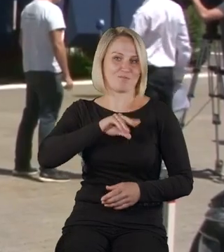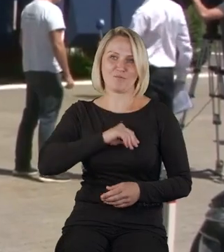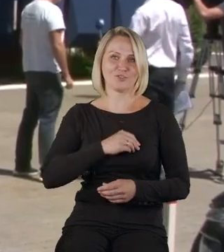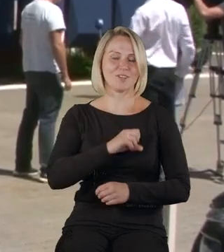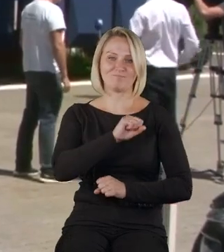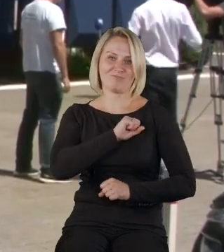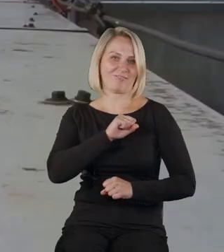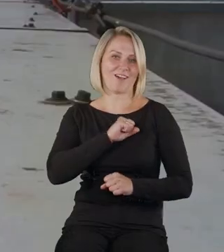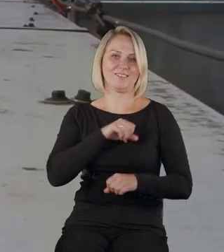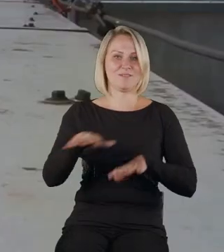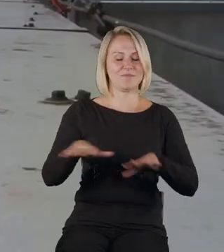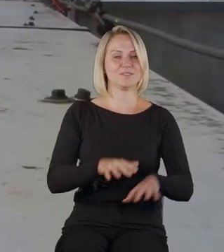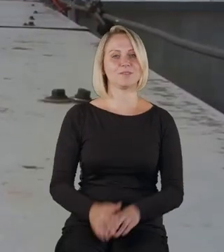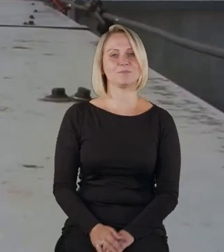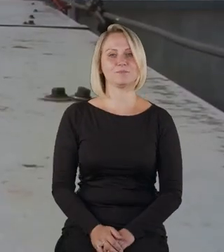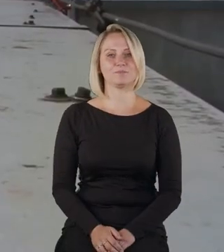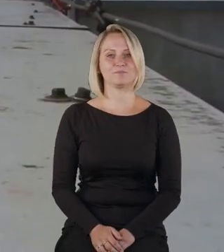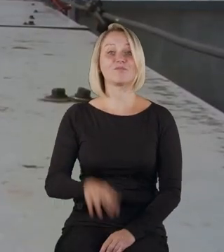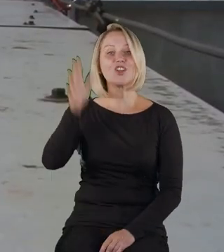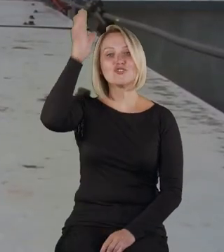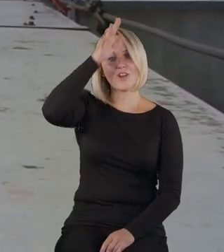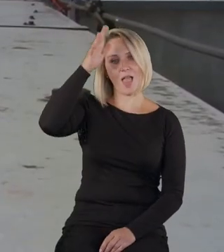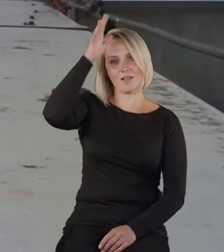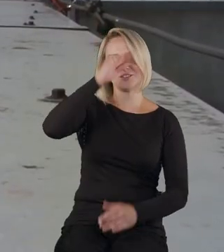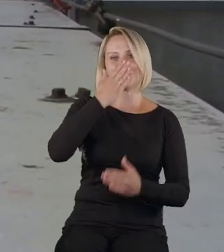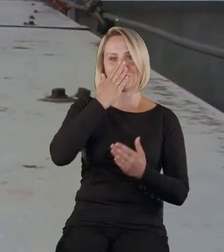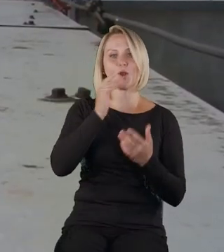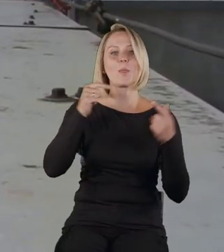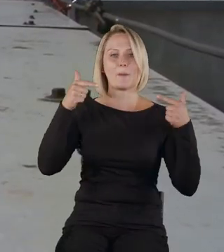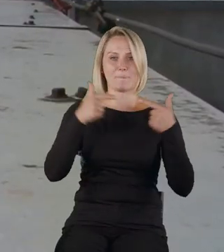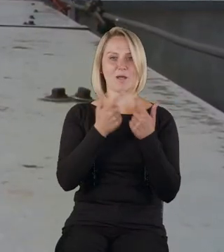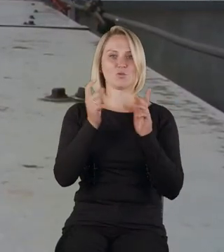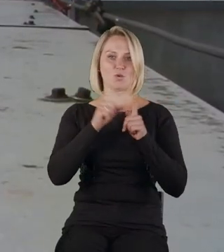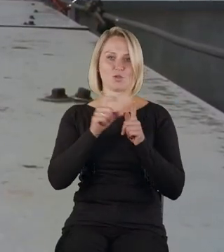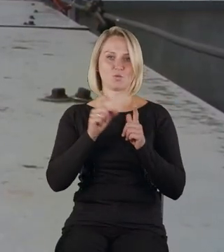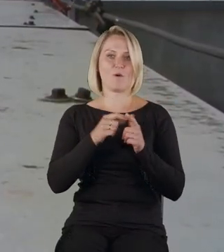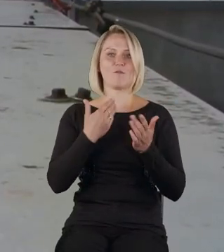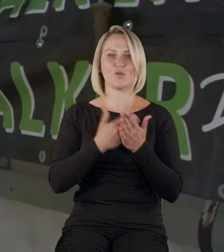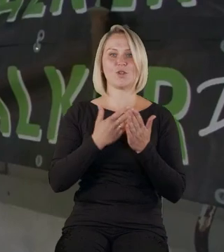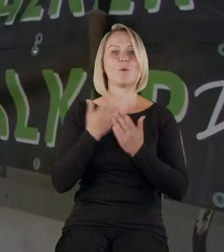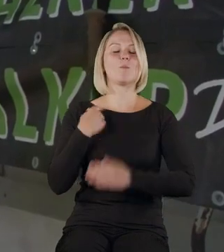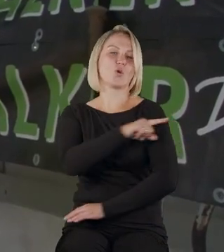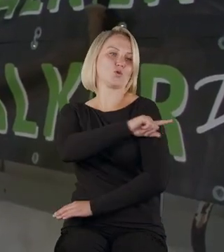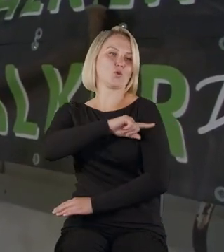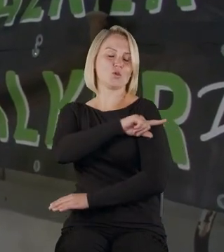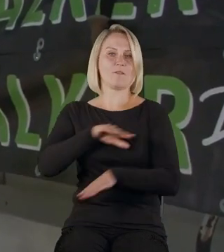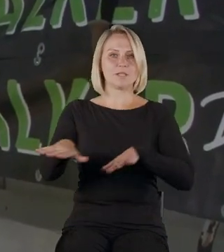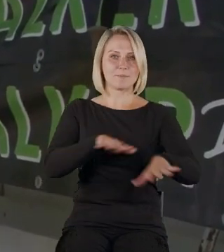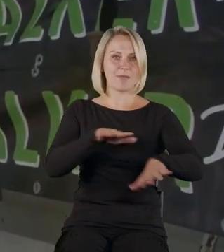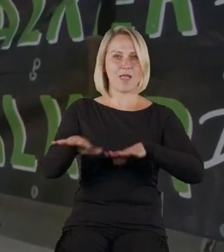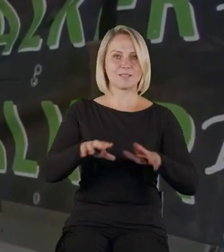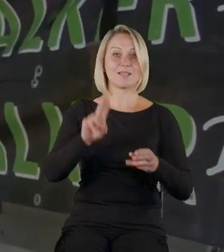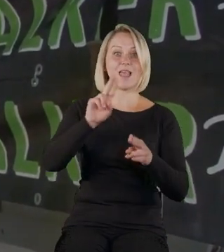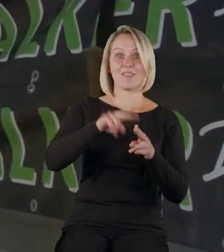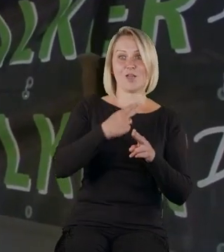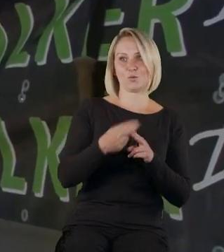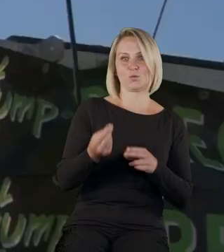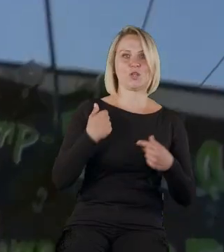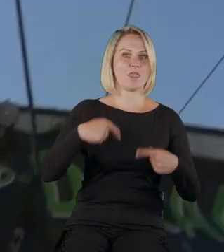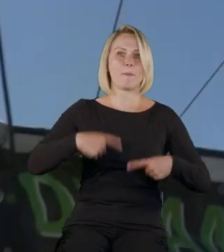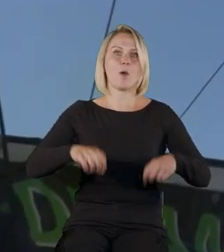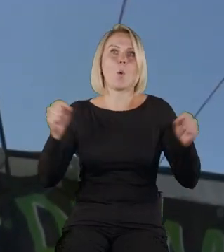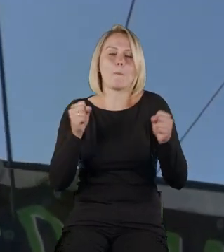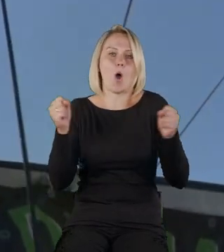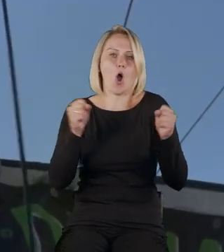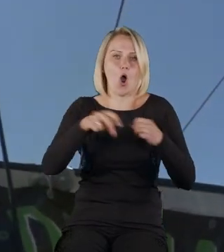jak najbardziej na miejscu. Szaleństwo to odpowiednie słowo opisujące to, co działo się w Sosnowcu. Niektórzy uczestnicy nie bali się